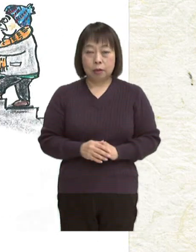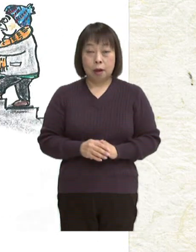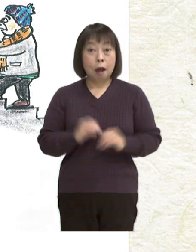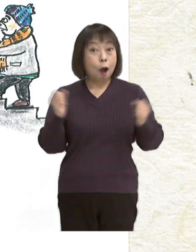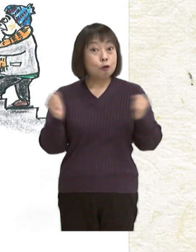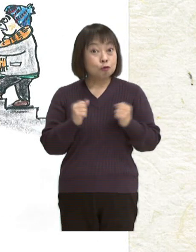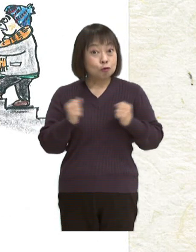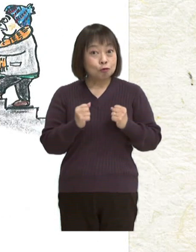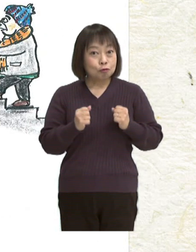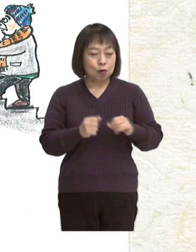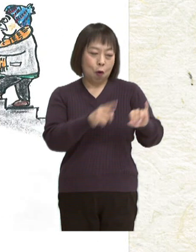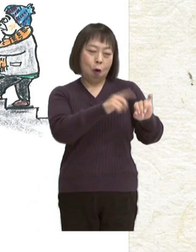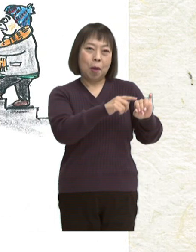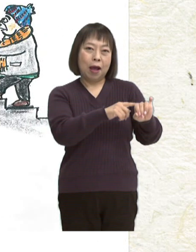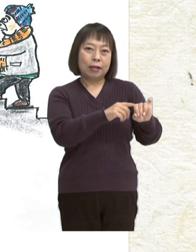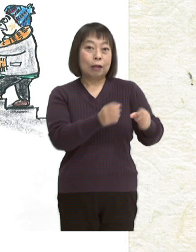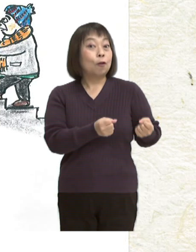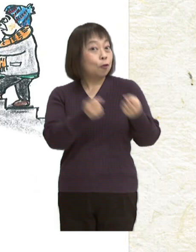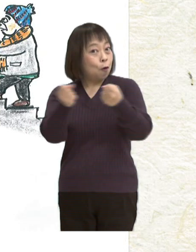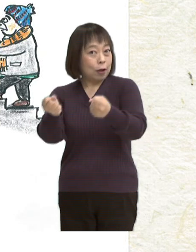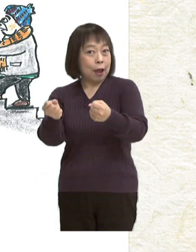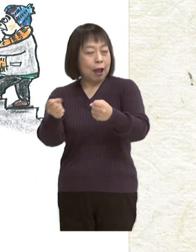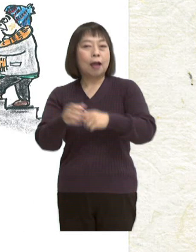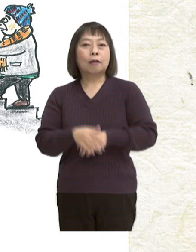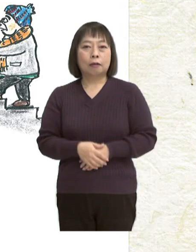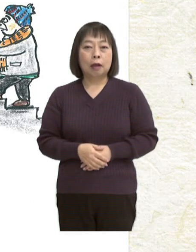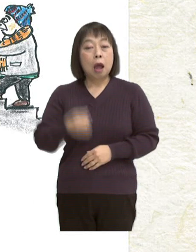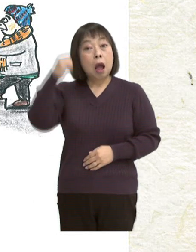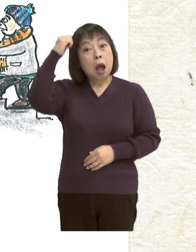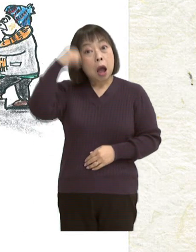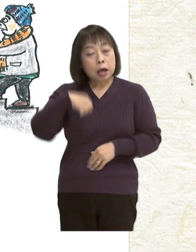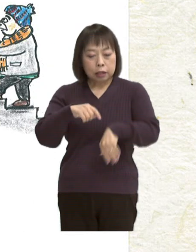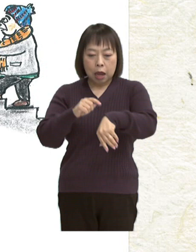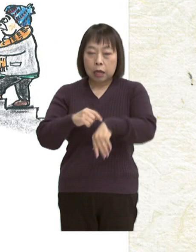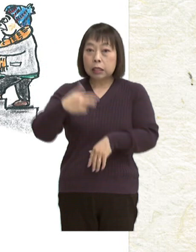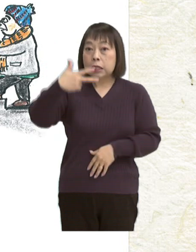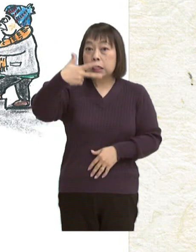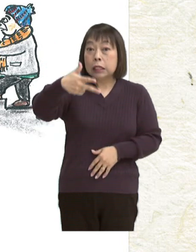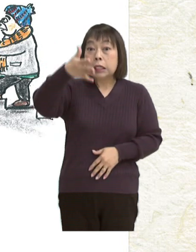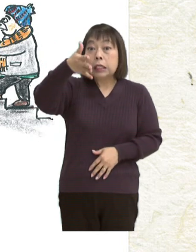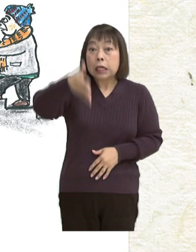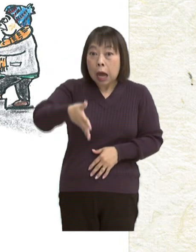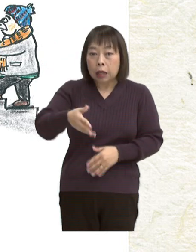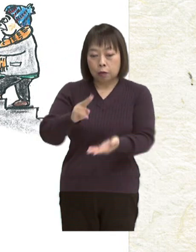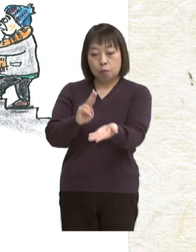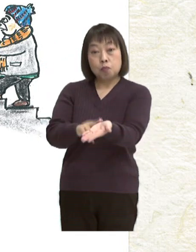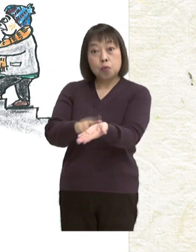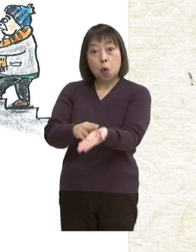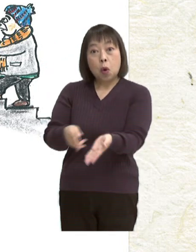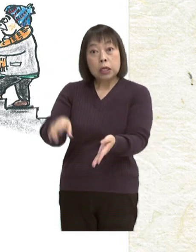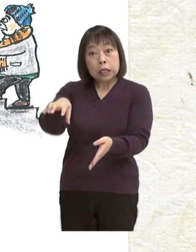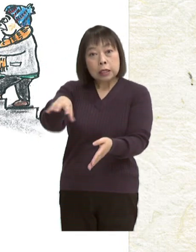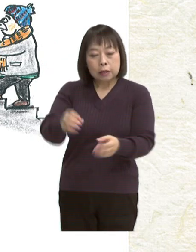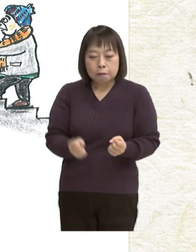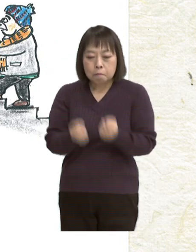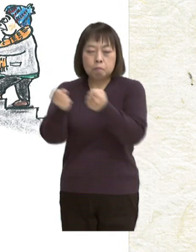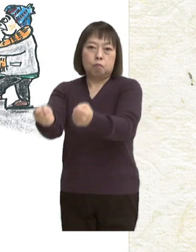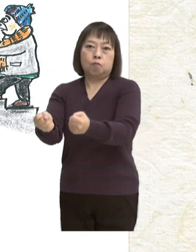冬のある日のばあさんの送迎、朝7時30分に医院前です。